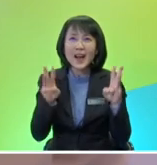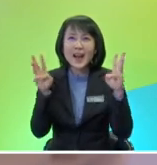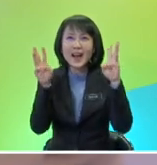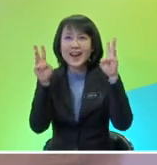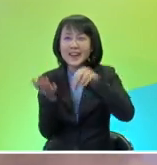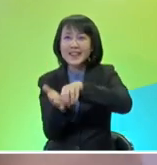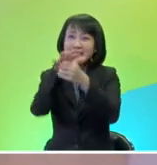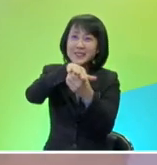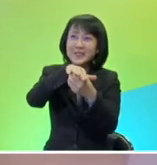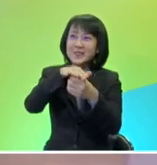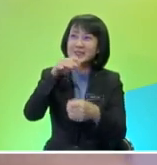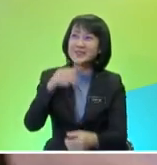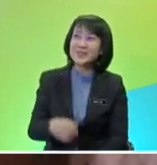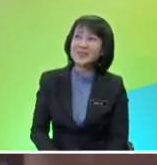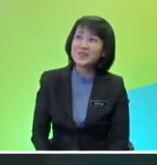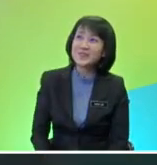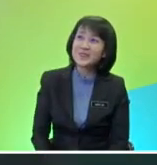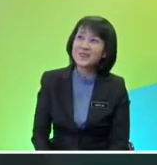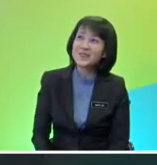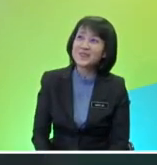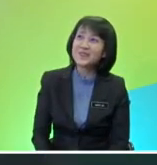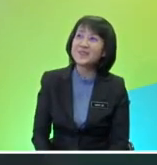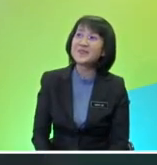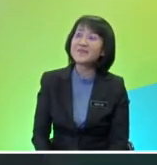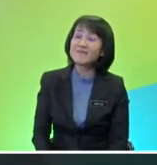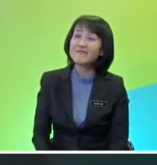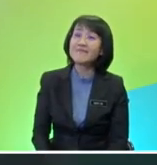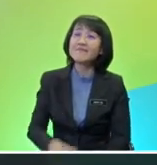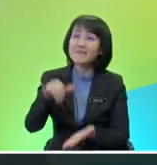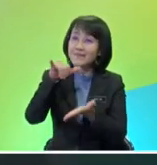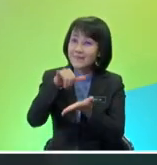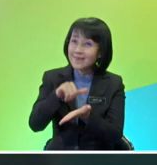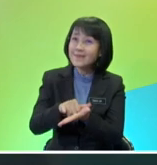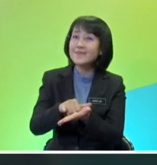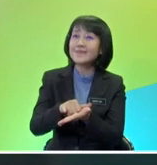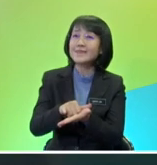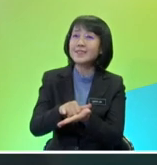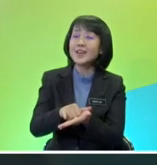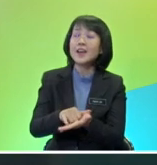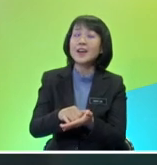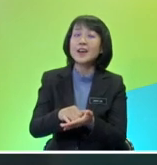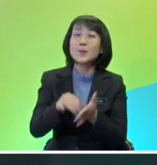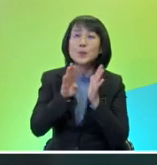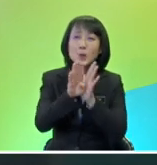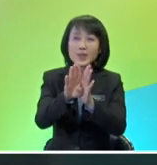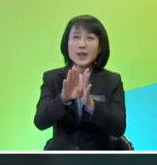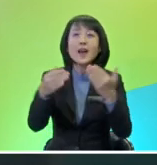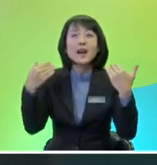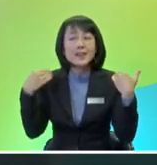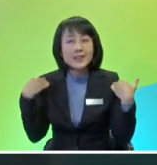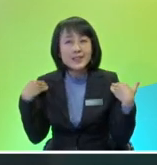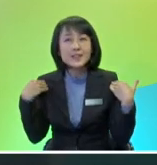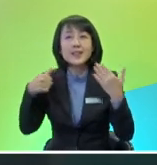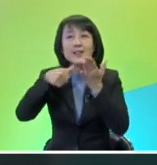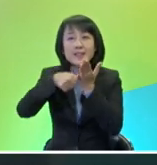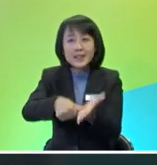terbalikkan segera. Bimbang dia tumpah. Okey, jadi di situ sebenarnya kita dapat membuktikan sekali lagi wujudnya